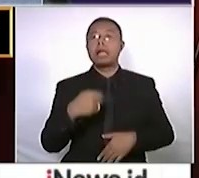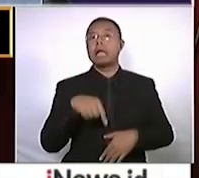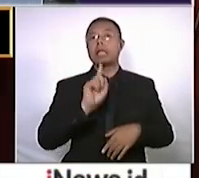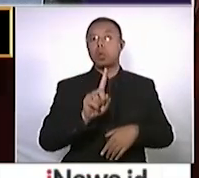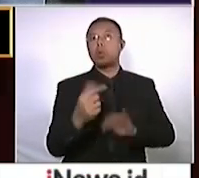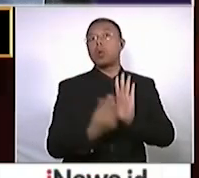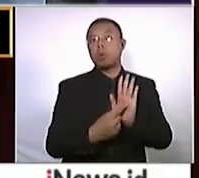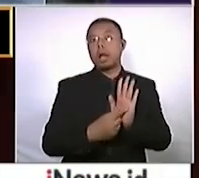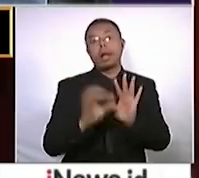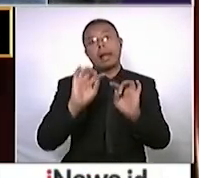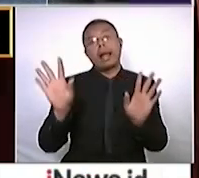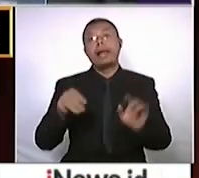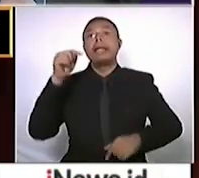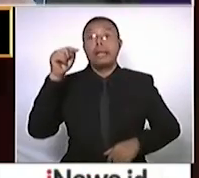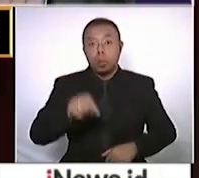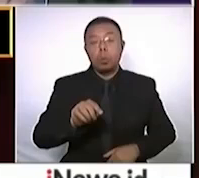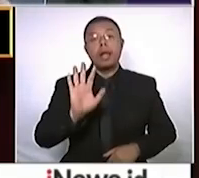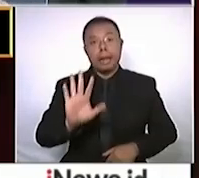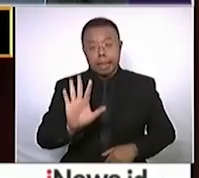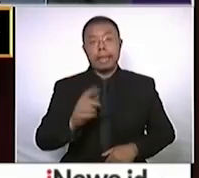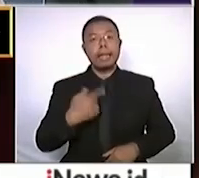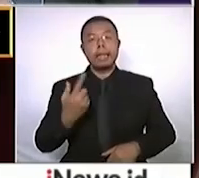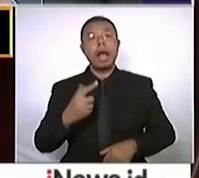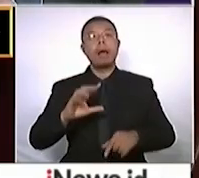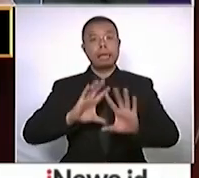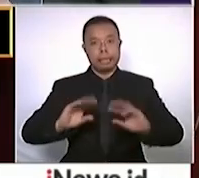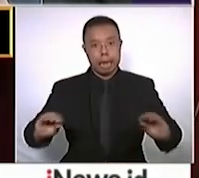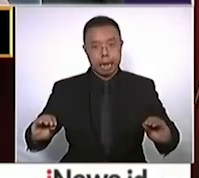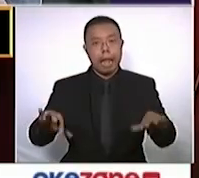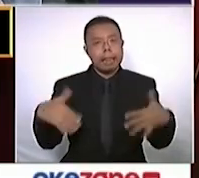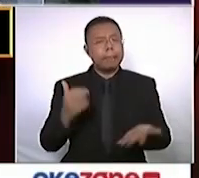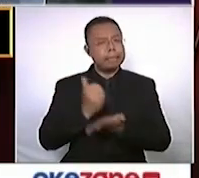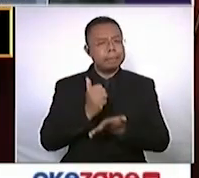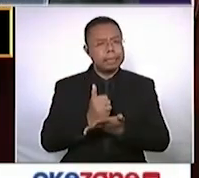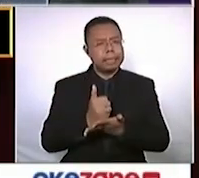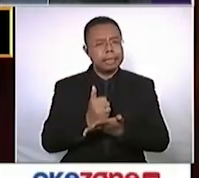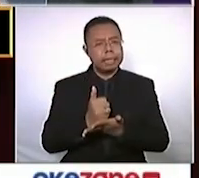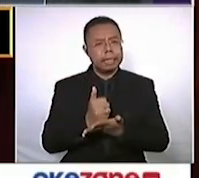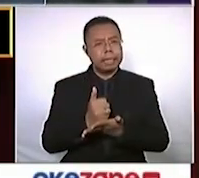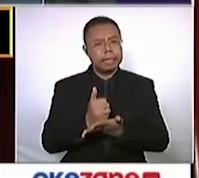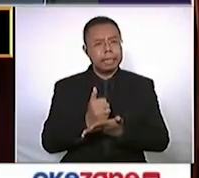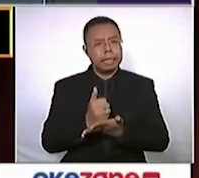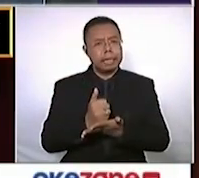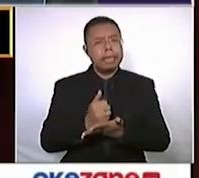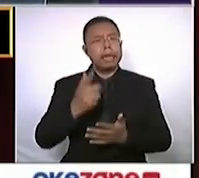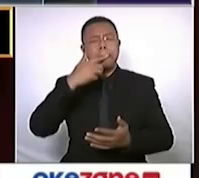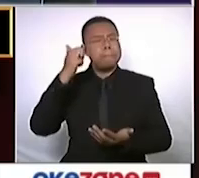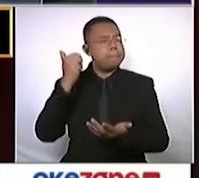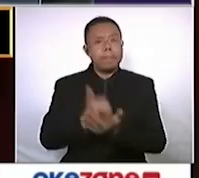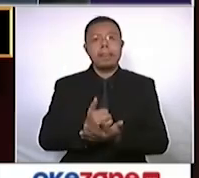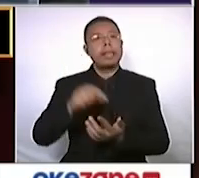hanya karbon dan itu. Jadi itu yang akan kita lakukan. Tetapi sebenarnya ya